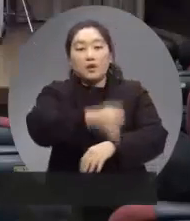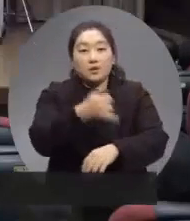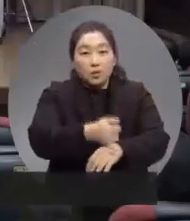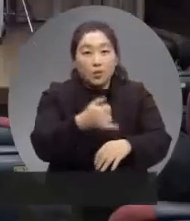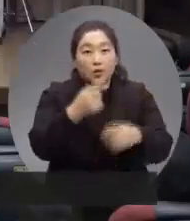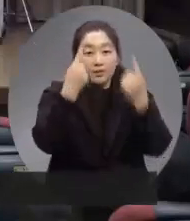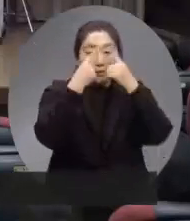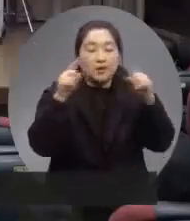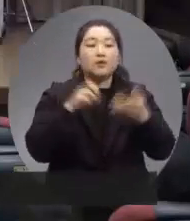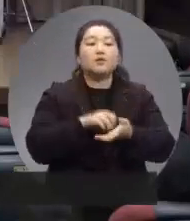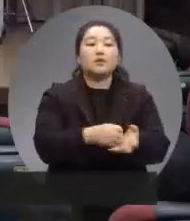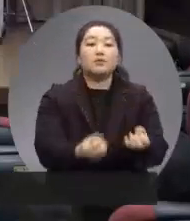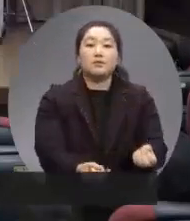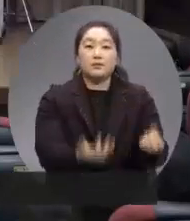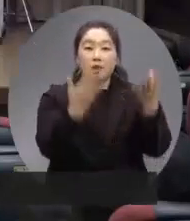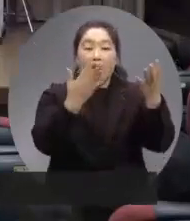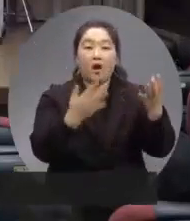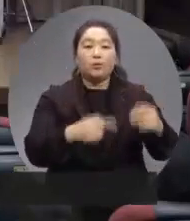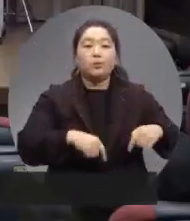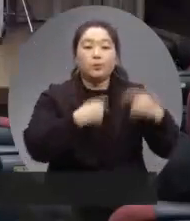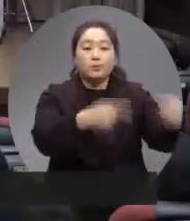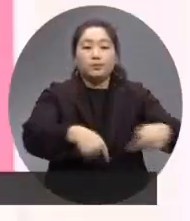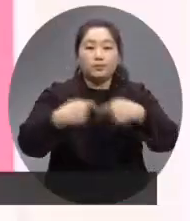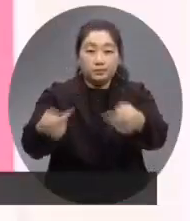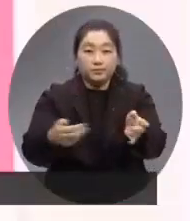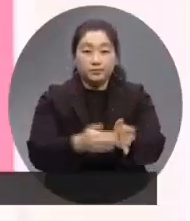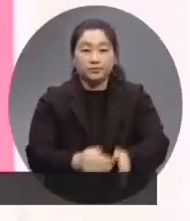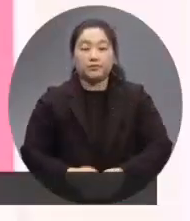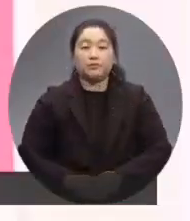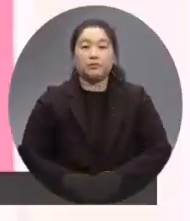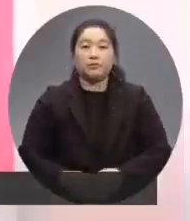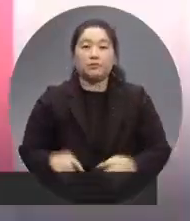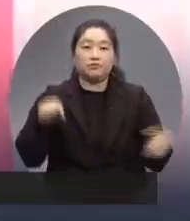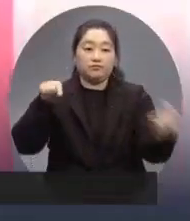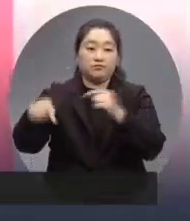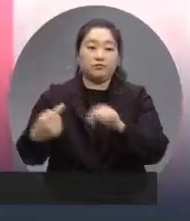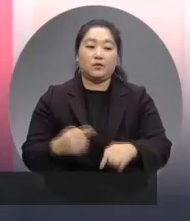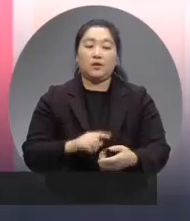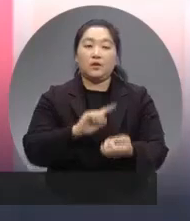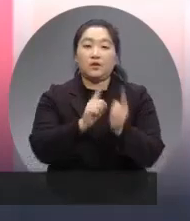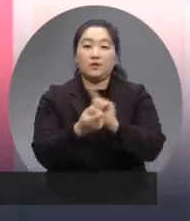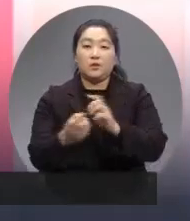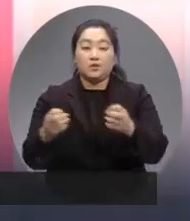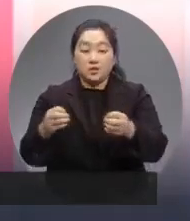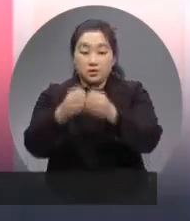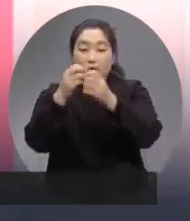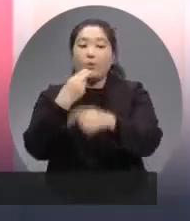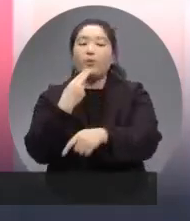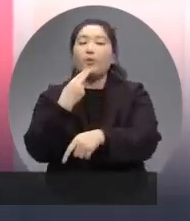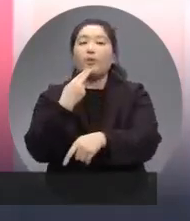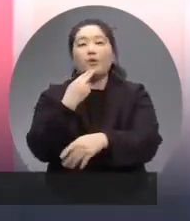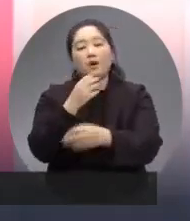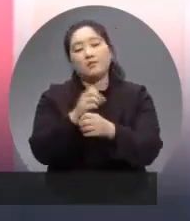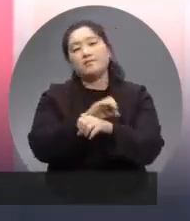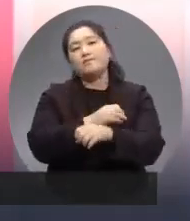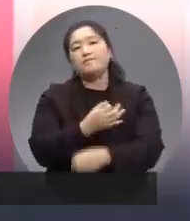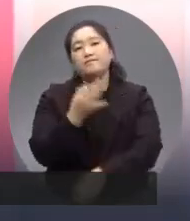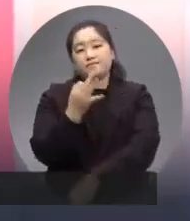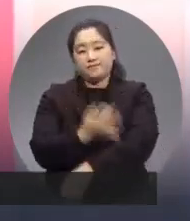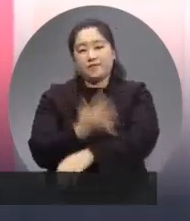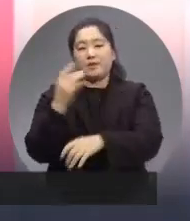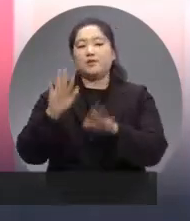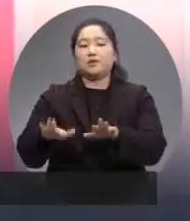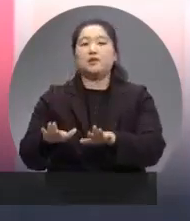마이스터 대학 입학식 일정을 소화했습니다. 서로 겹치는 일정이 없다 보니까 할 수 없이